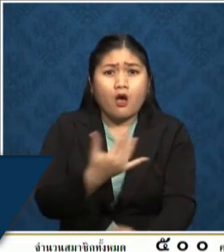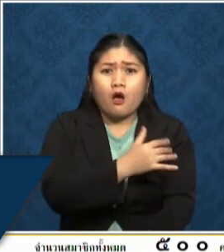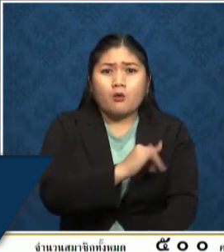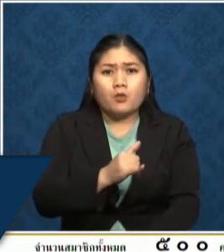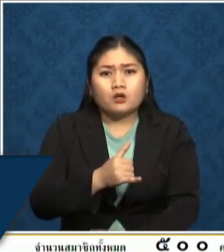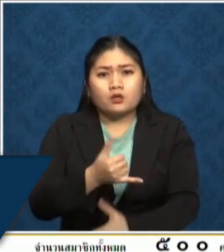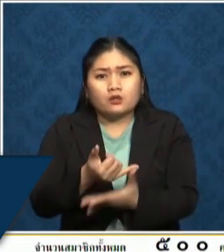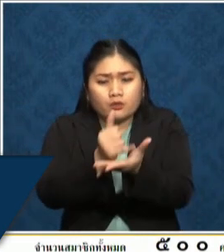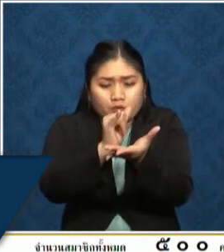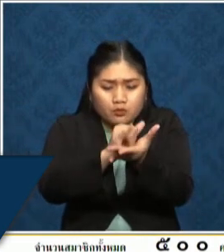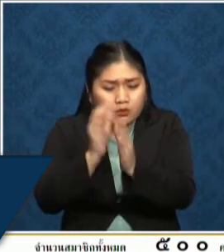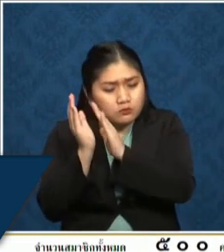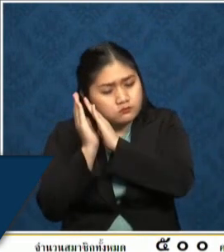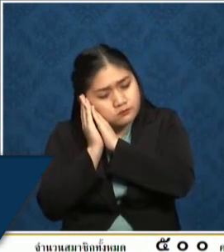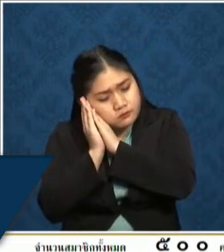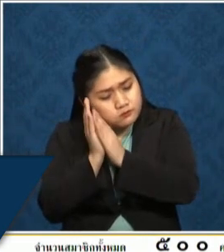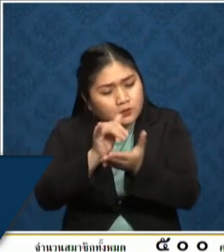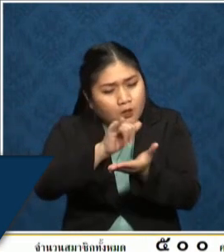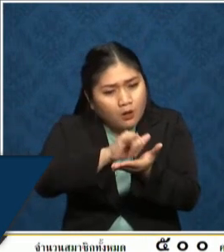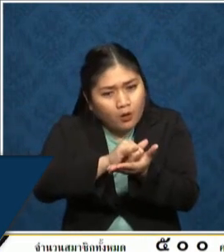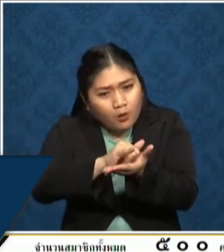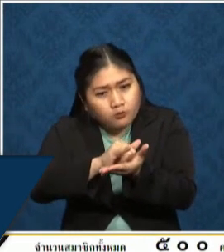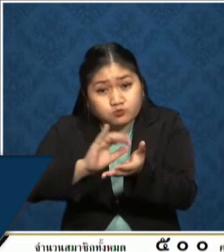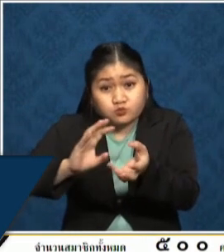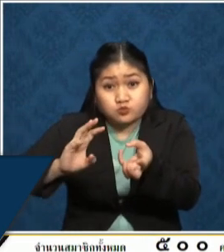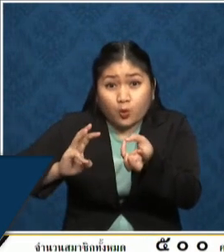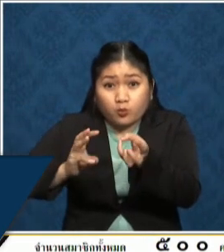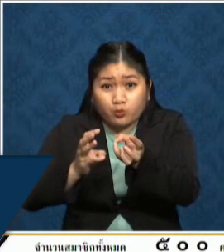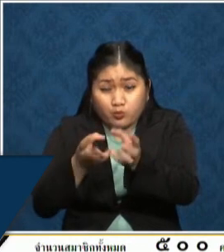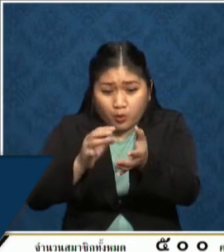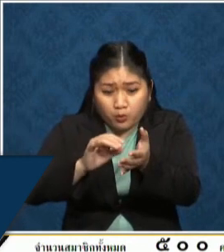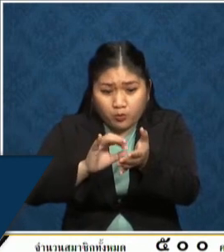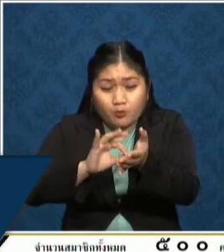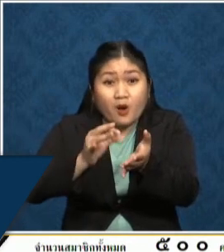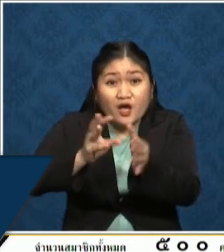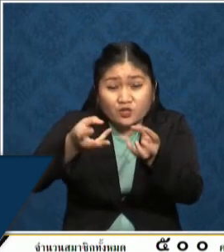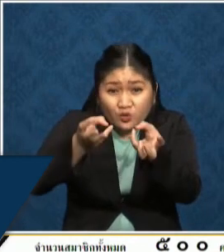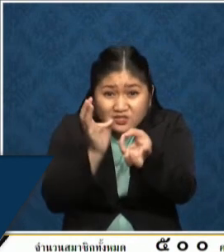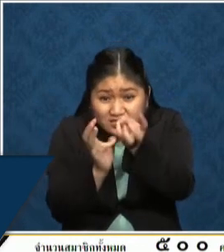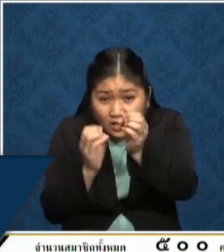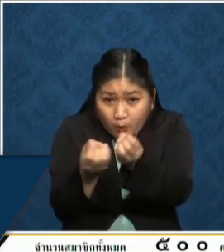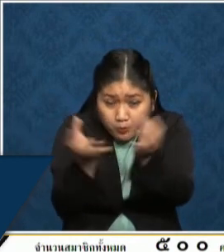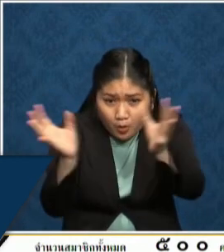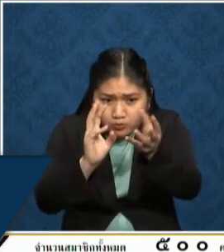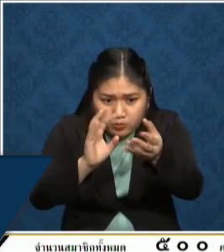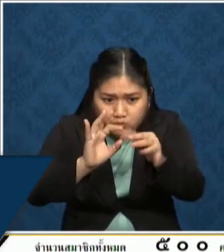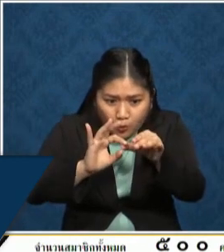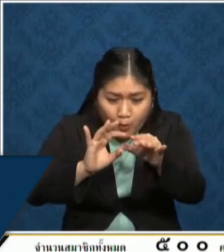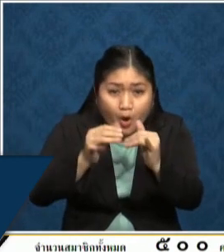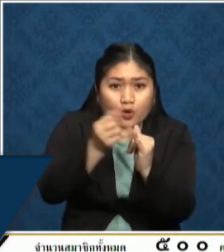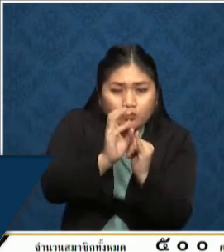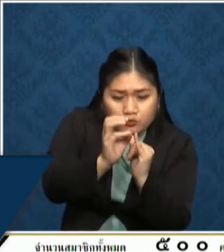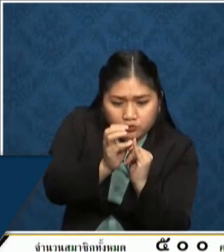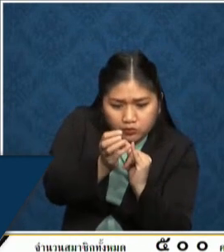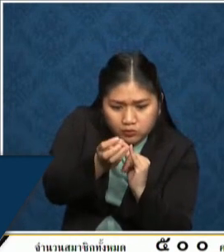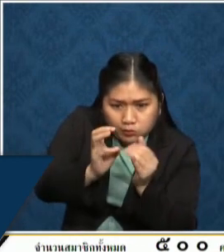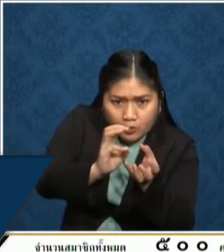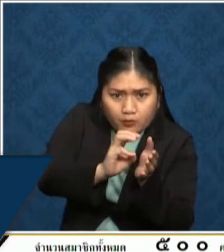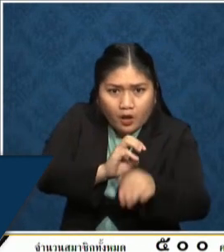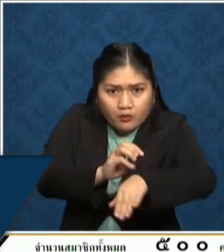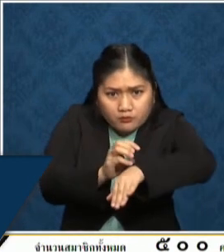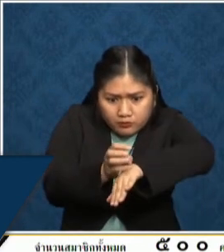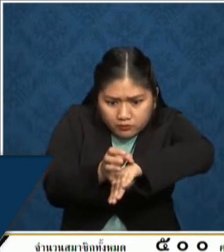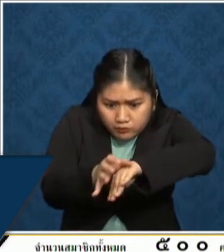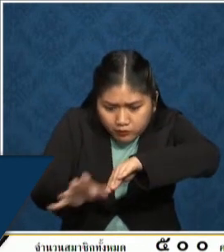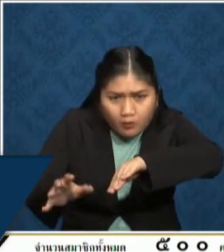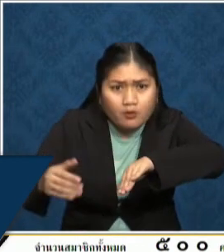นอนอยู่ดีสักเกตอระเบิดที่ติดตัวอยู่ ไหร่ออกจากตัวแต่ความช่วยเหลือ หมดไปแล้วนะครัคว